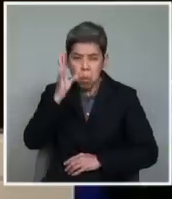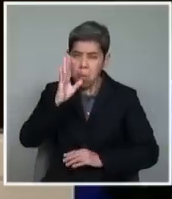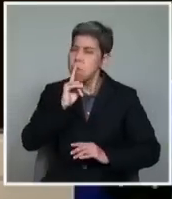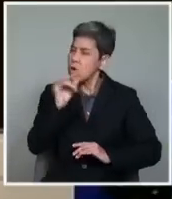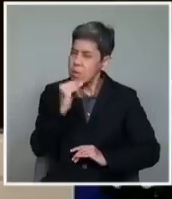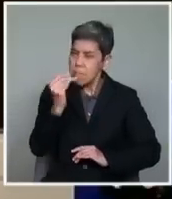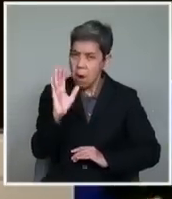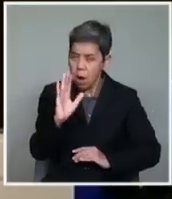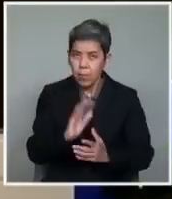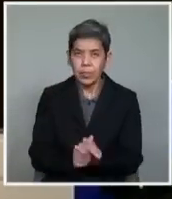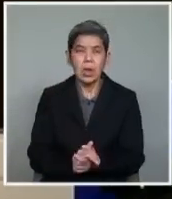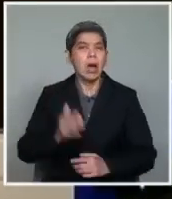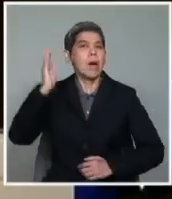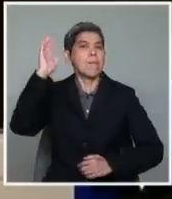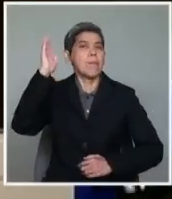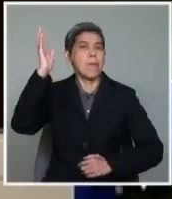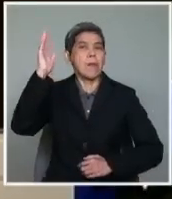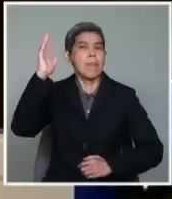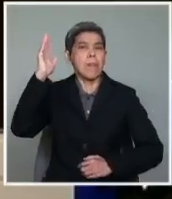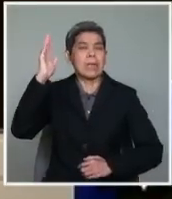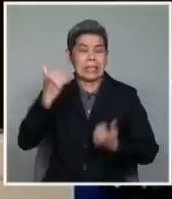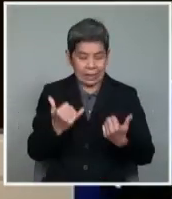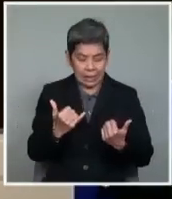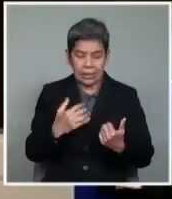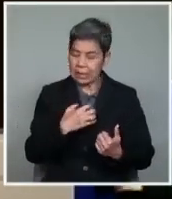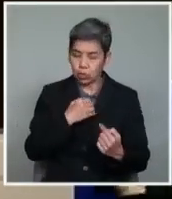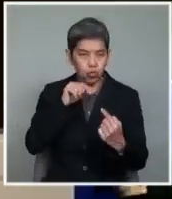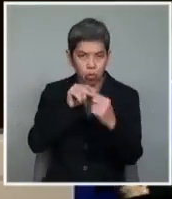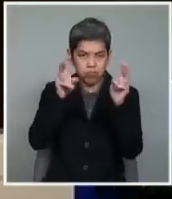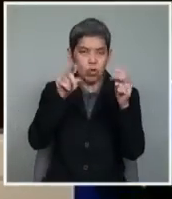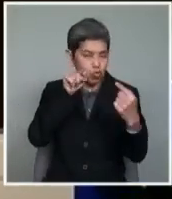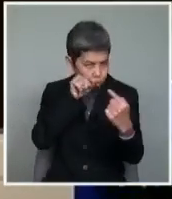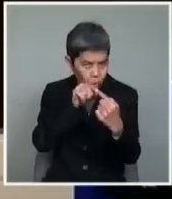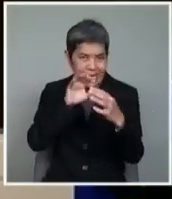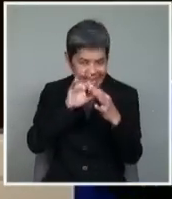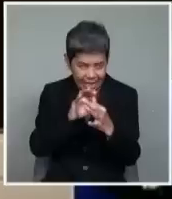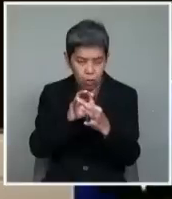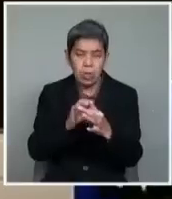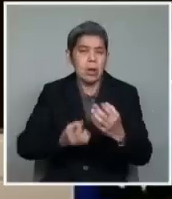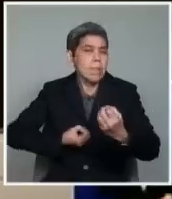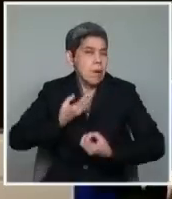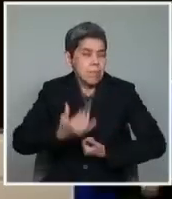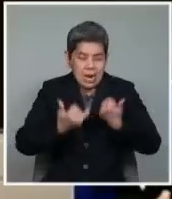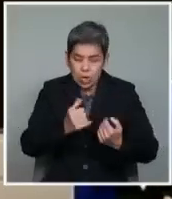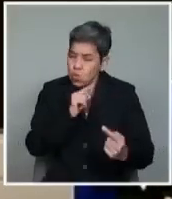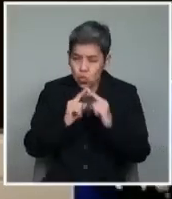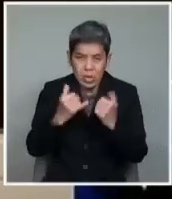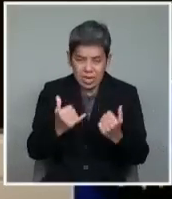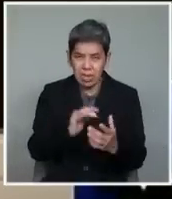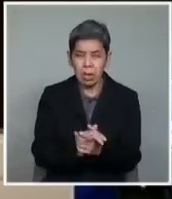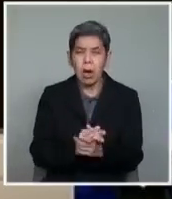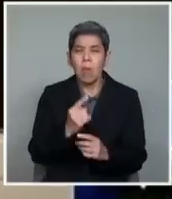การณ์ ในการอภิปรายต้องอยู่ในประเด็นหรือเกี่ยวกับประเด็นที่กำลังปรึกษากันอยู่ต้อง